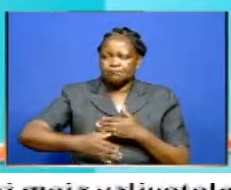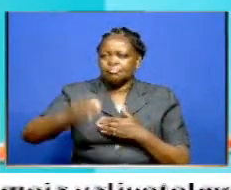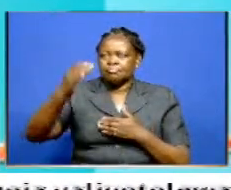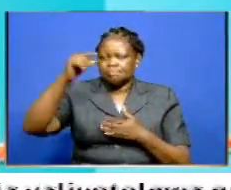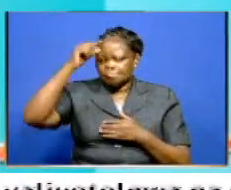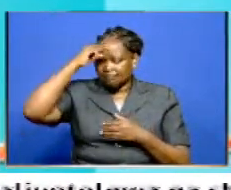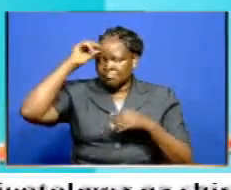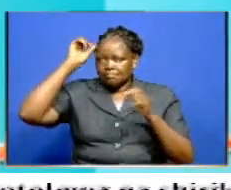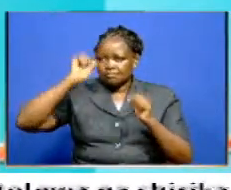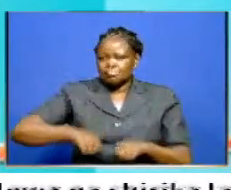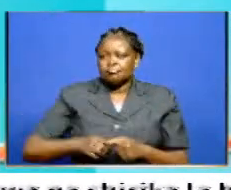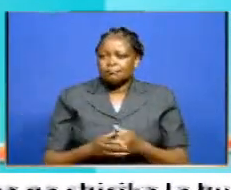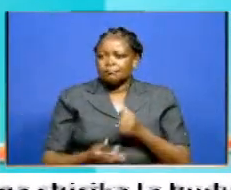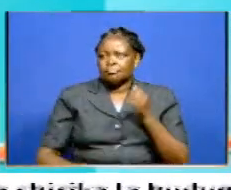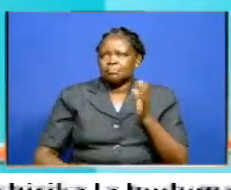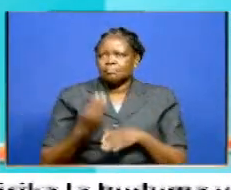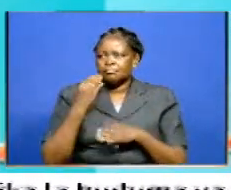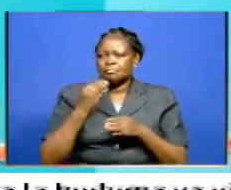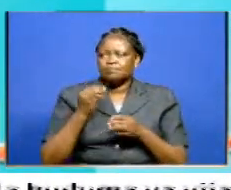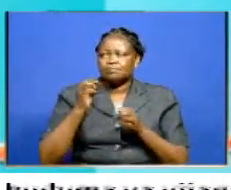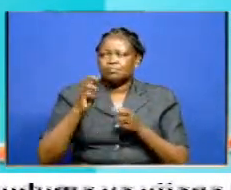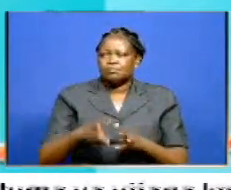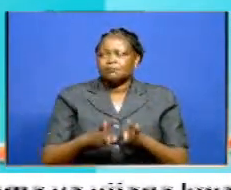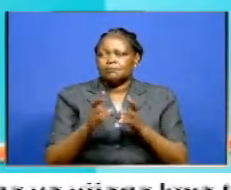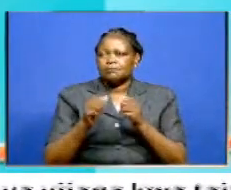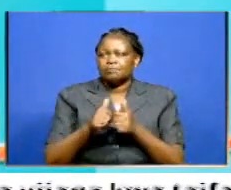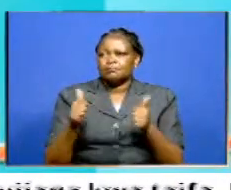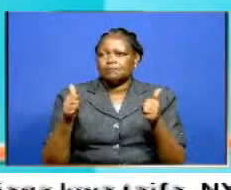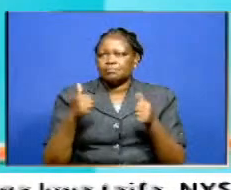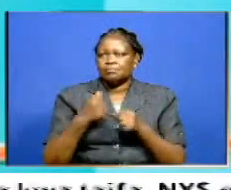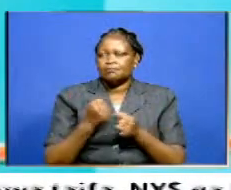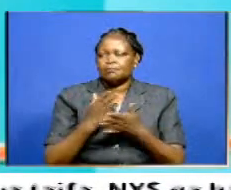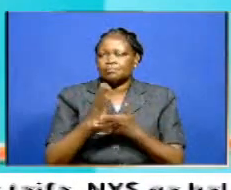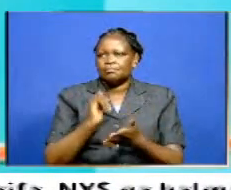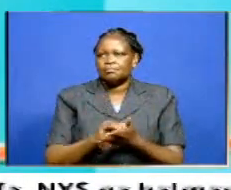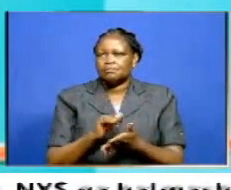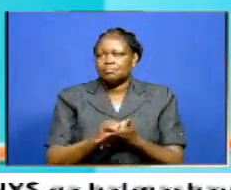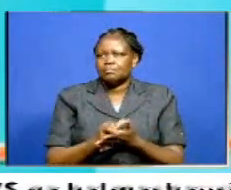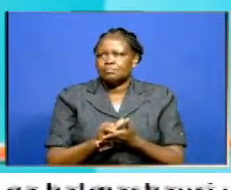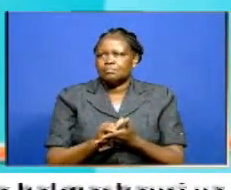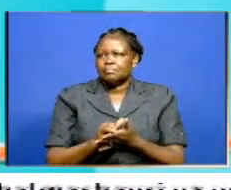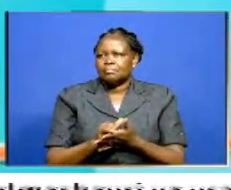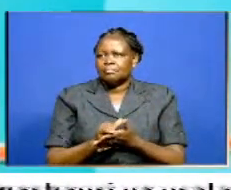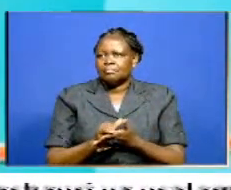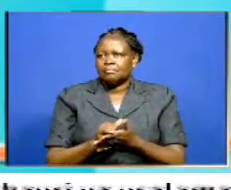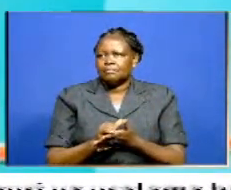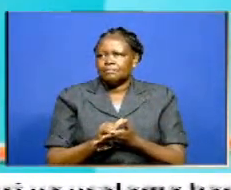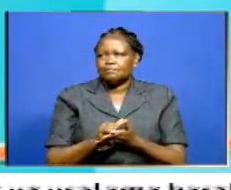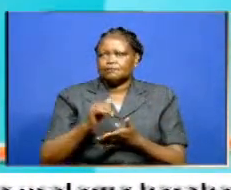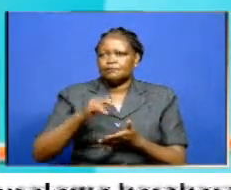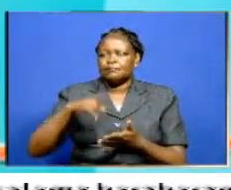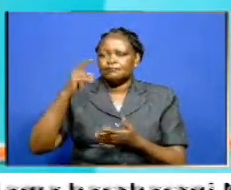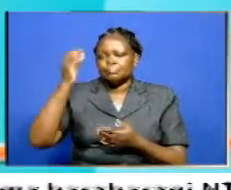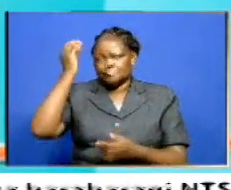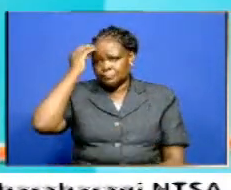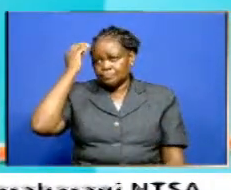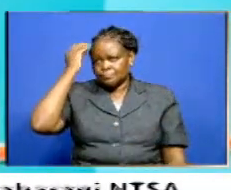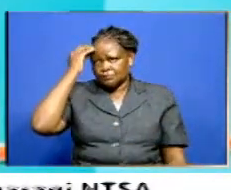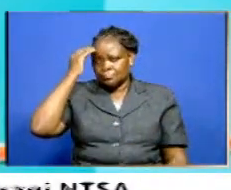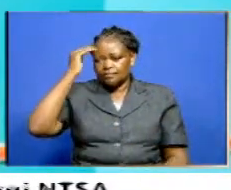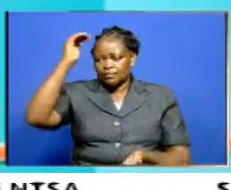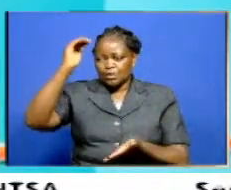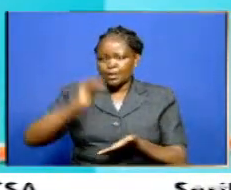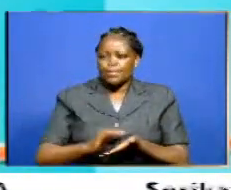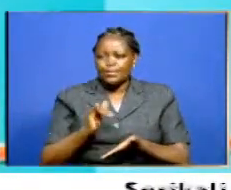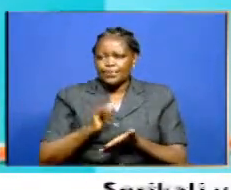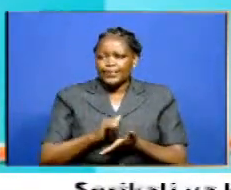inaweza kubuni mbinu mwafaka ili kuweza ku make sure that higher education is subsidized so